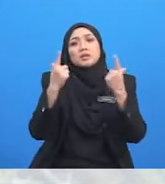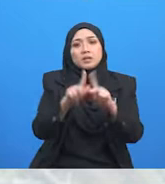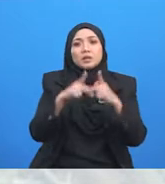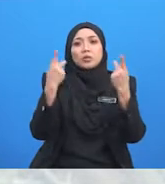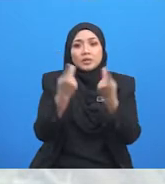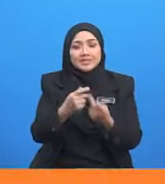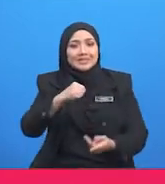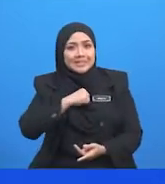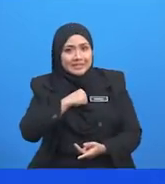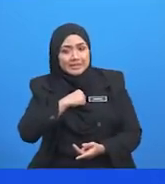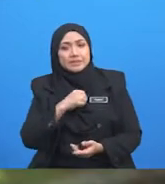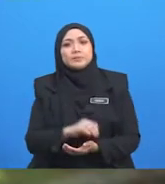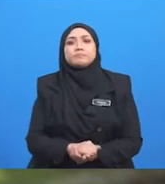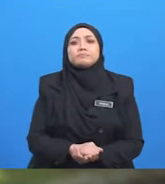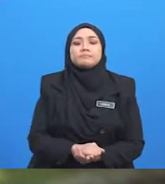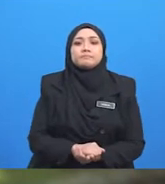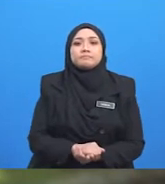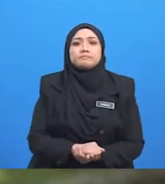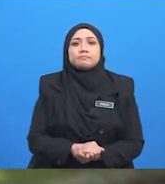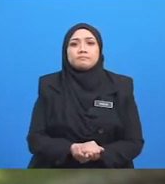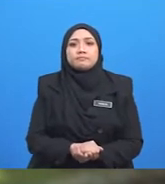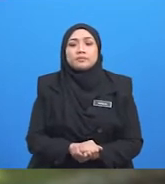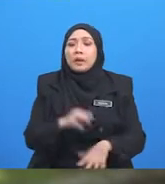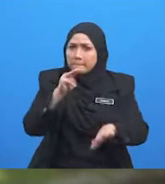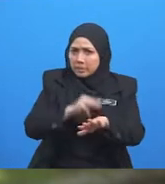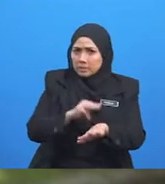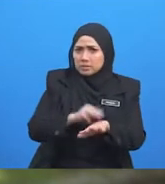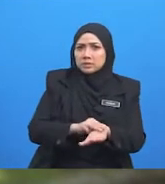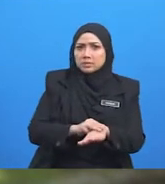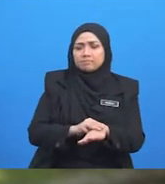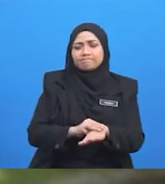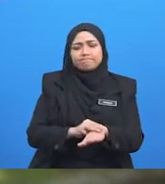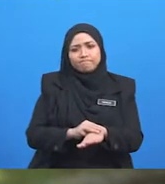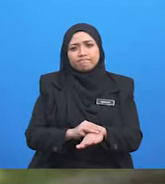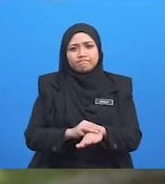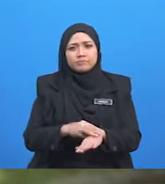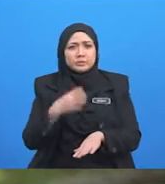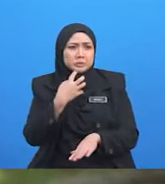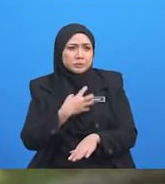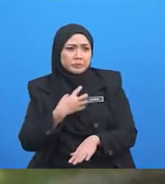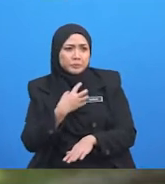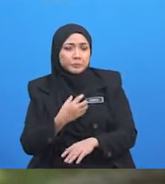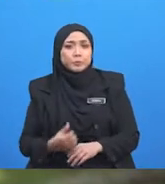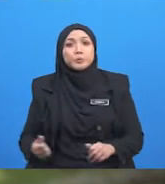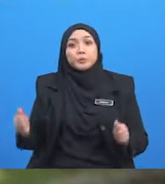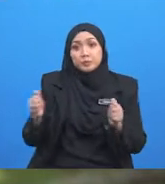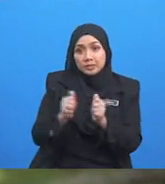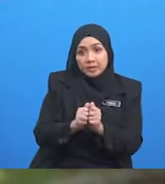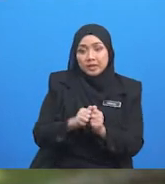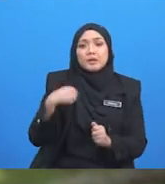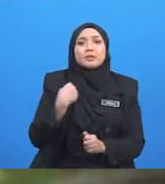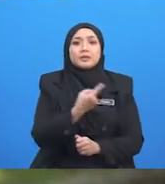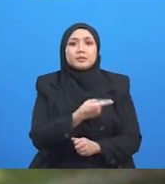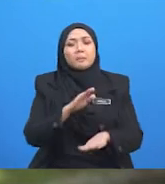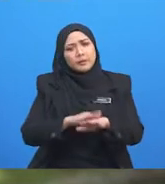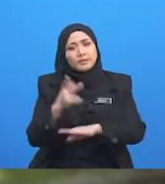keluarga sendiri. Nampaknya masa begitu mencemburui pertemuan kita pada